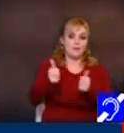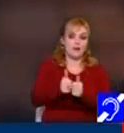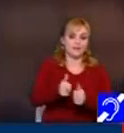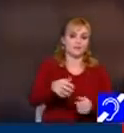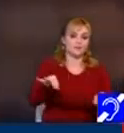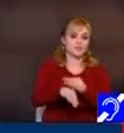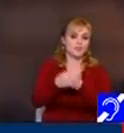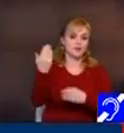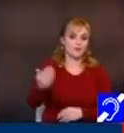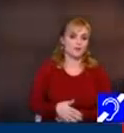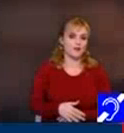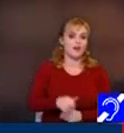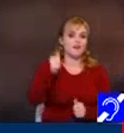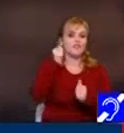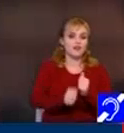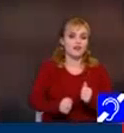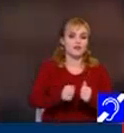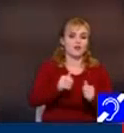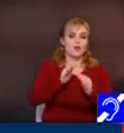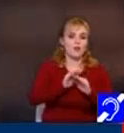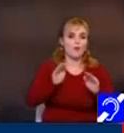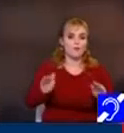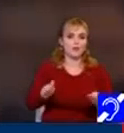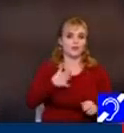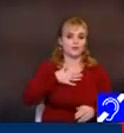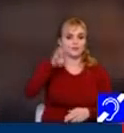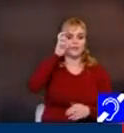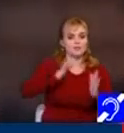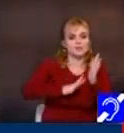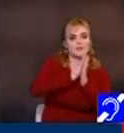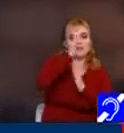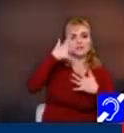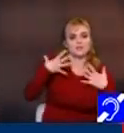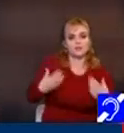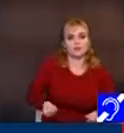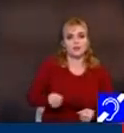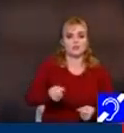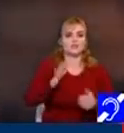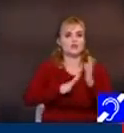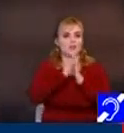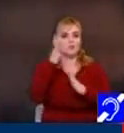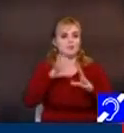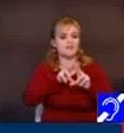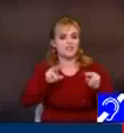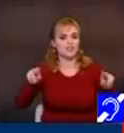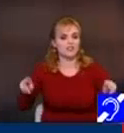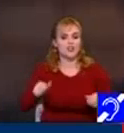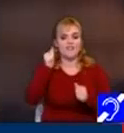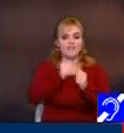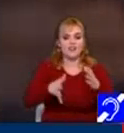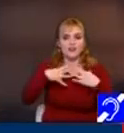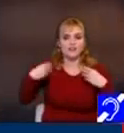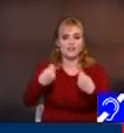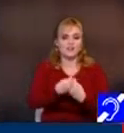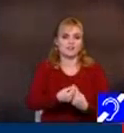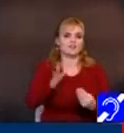Îmi doresc ca fiecare copil de la noi din țară să crească sănătos și să fie fericit. Ca toate familiile în fiecare zi